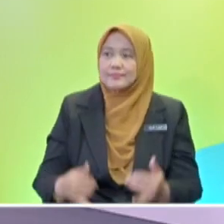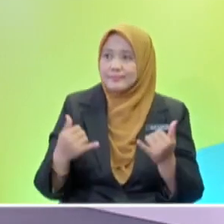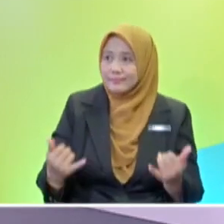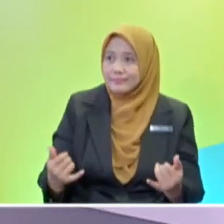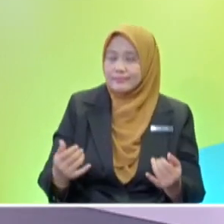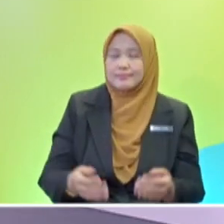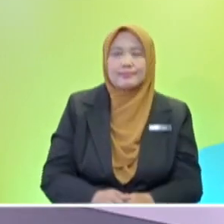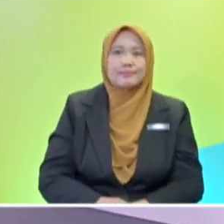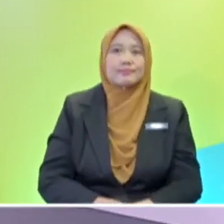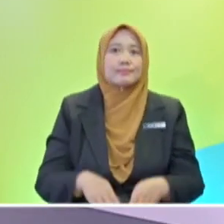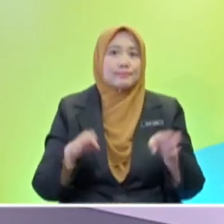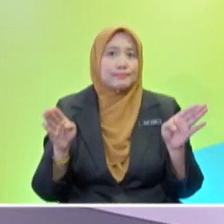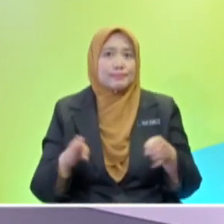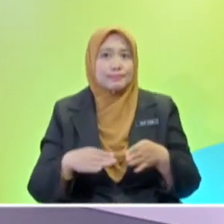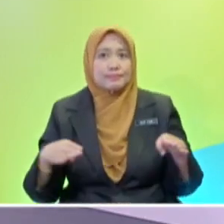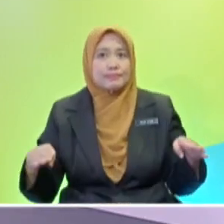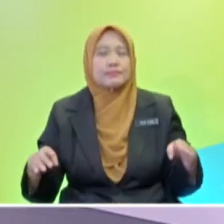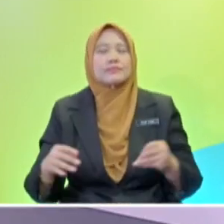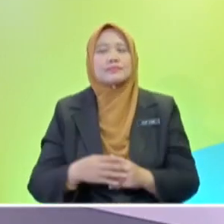oke bentuk-bentuk